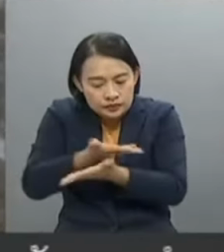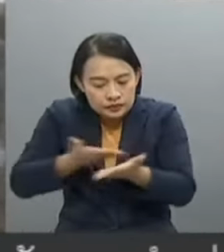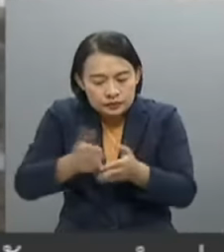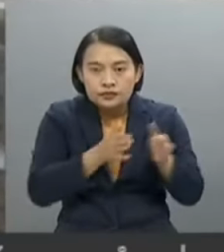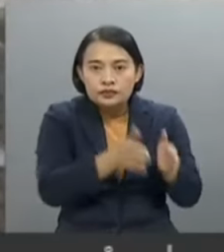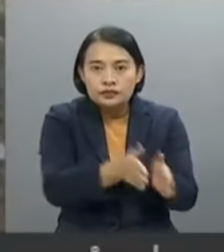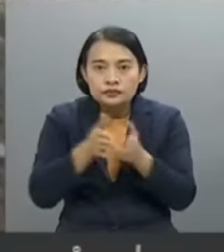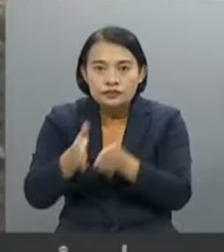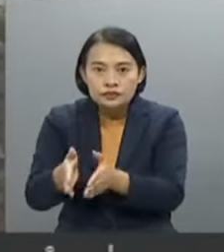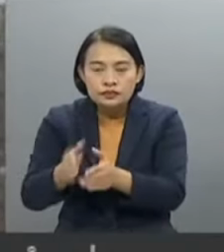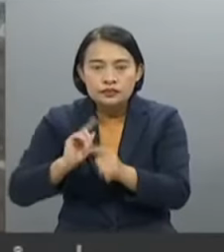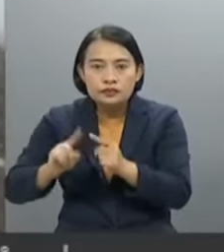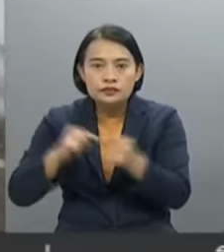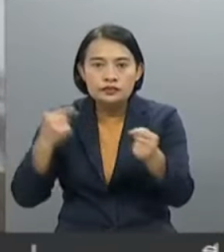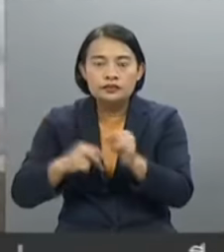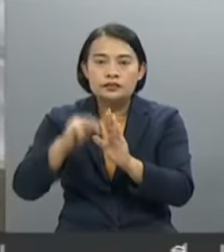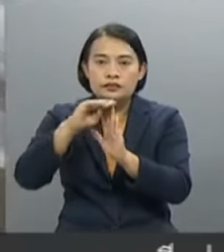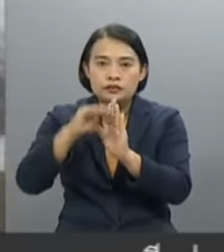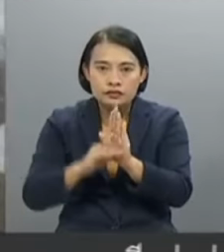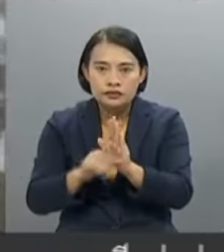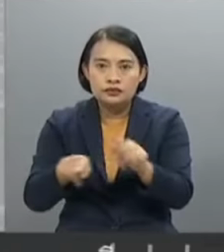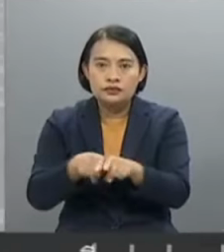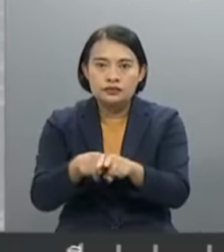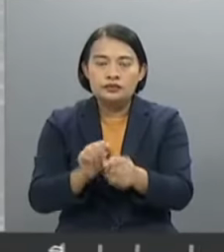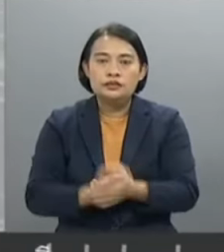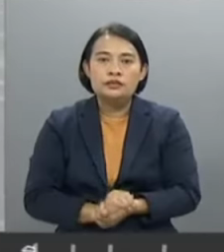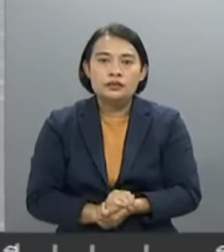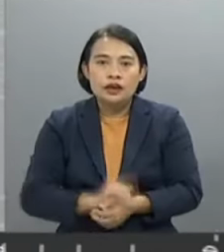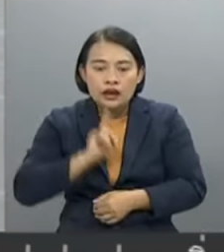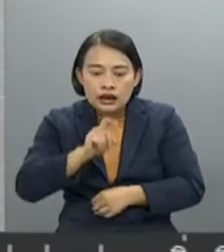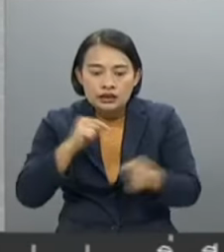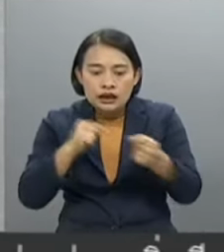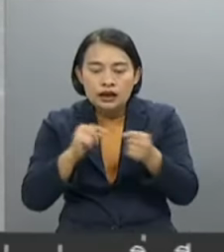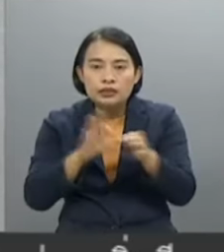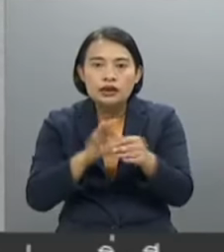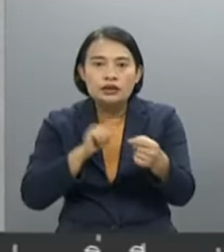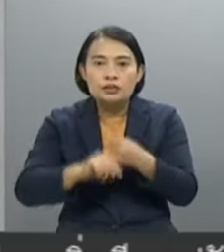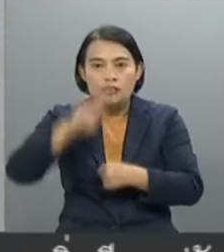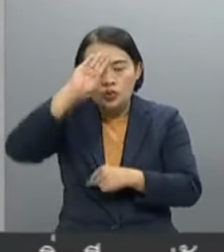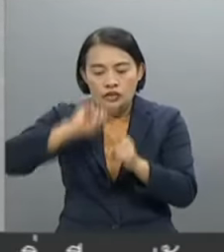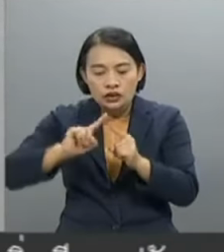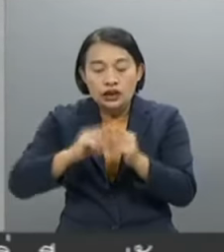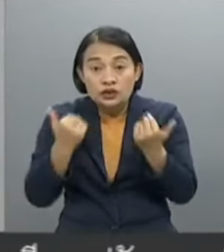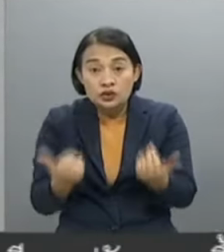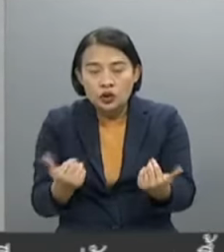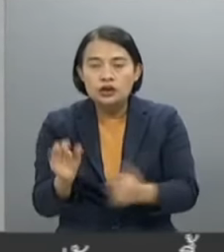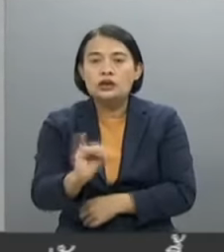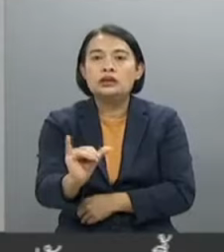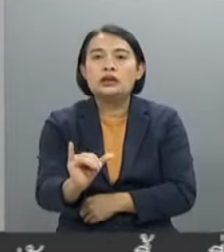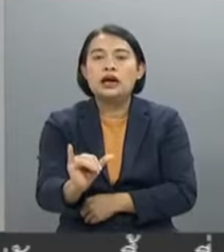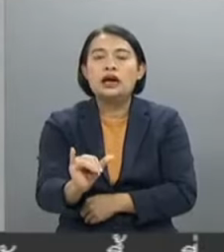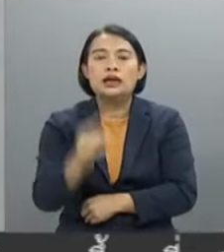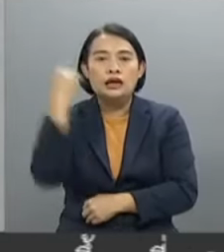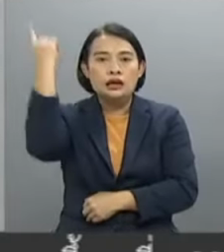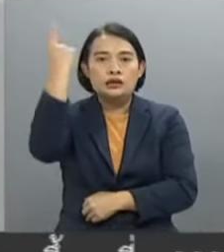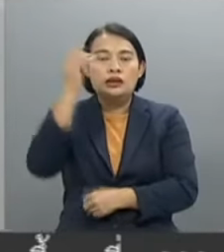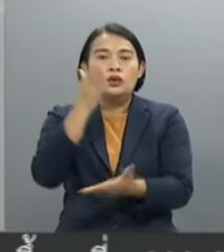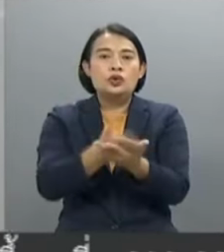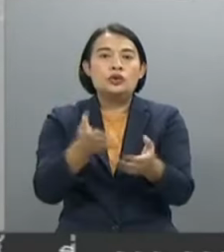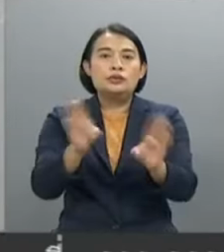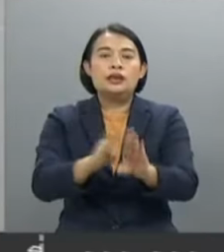บายด้วยแต่ว่าในชั้นการสอบสวนโรคขณะนี้เห็นว่ายังไม่ถึงขั้นจำเป็นต้องปิดแหล่งท่องเที่ยวในจังหวัดระยองค่ะ